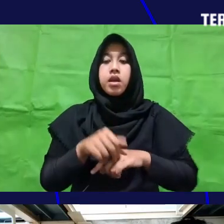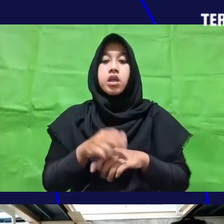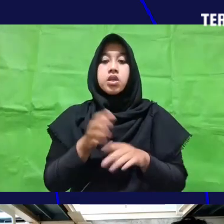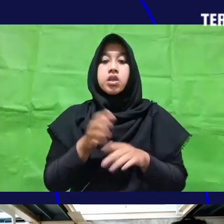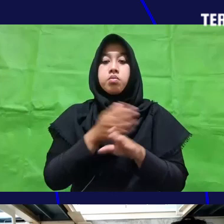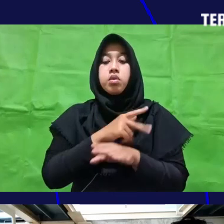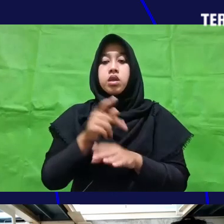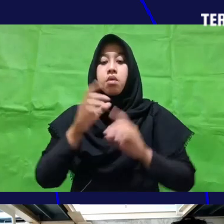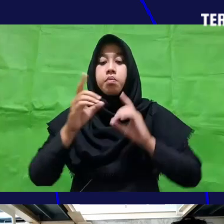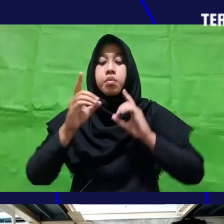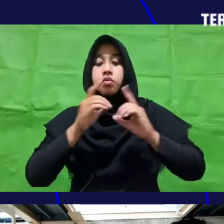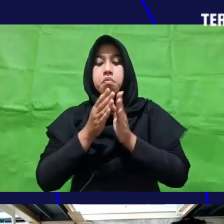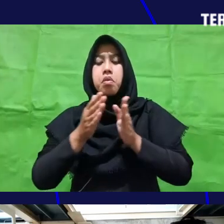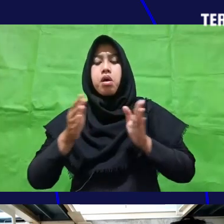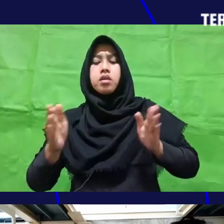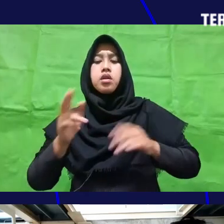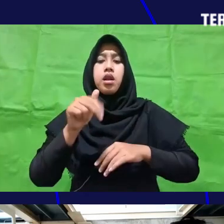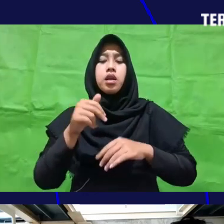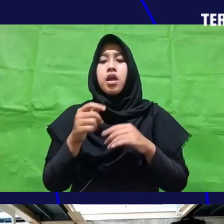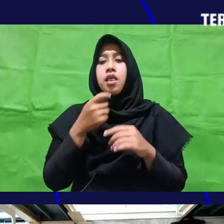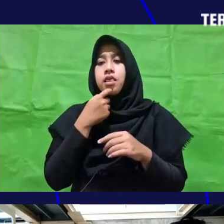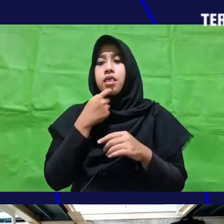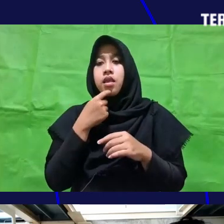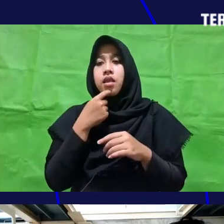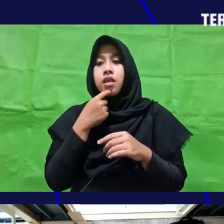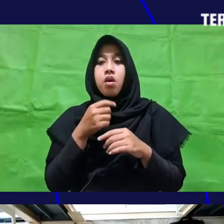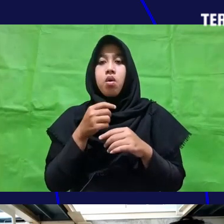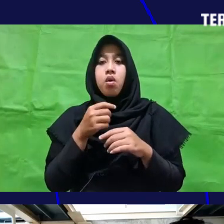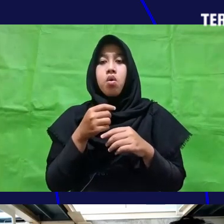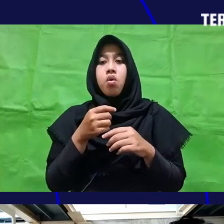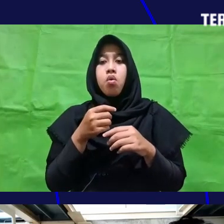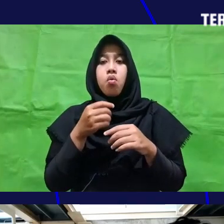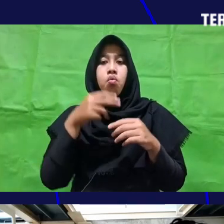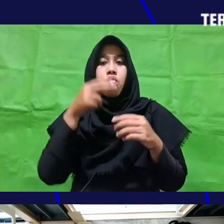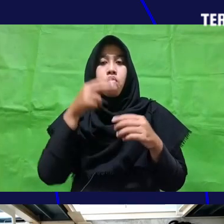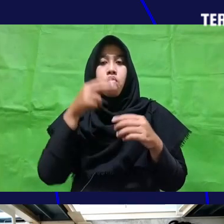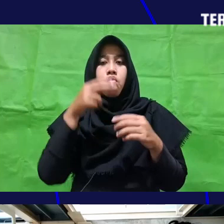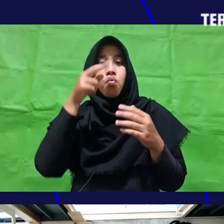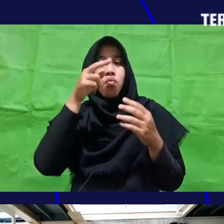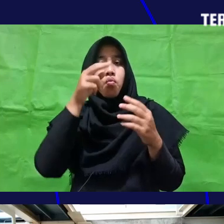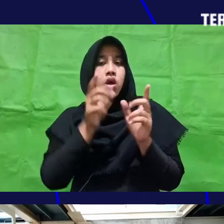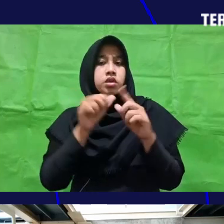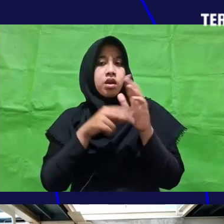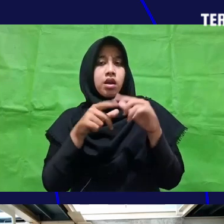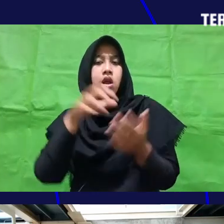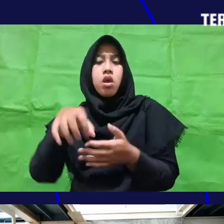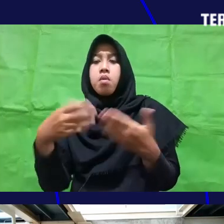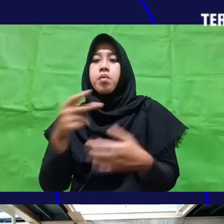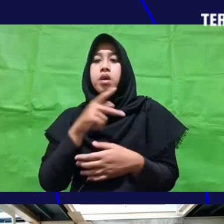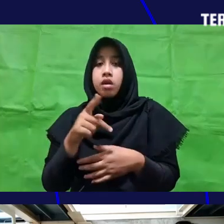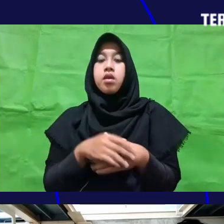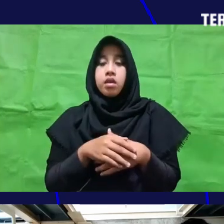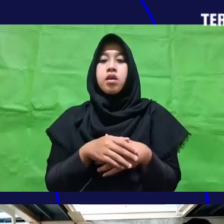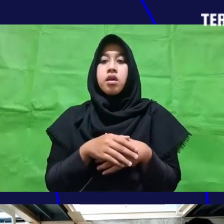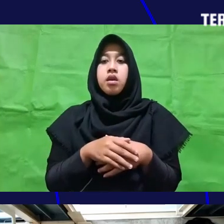soal wacana seni dan lokal. Sebenarnya, bagaimana sih kita mau mengkonseptualisasi lokal gitu